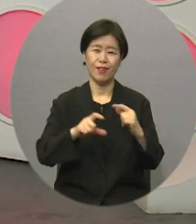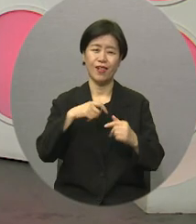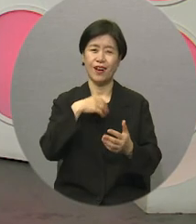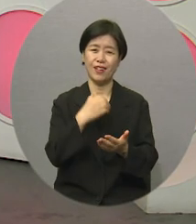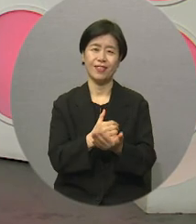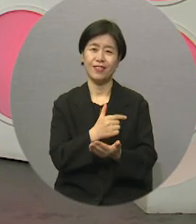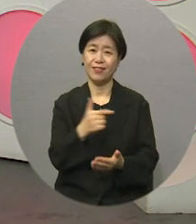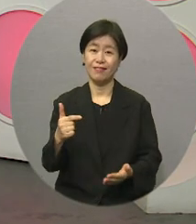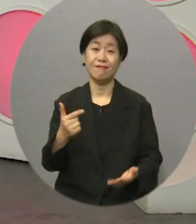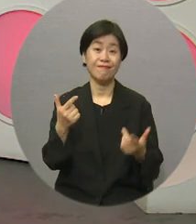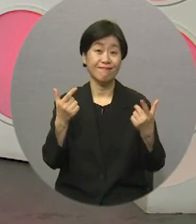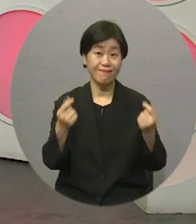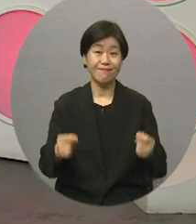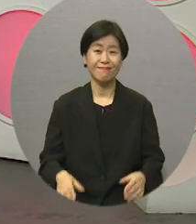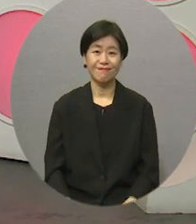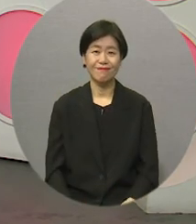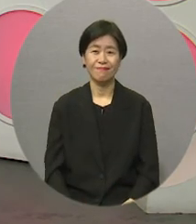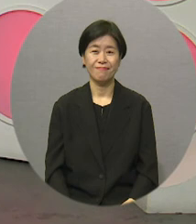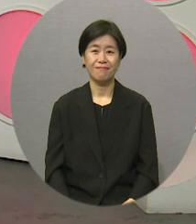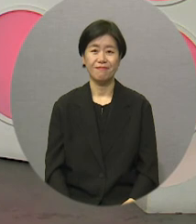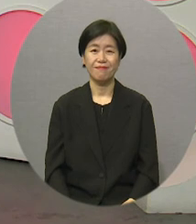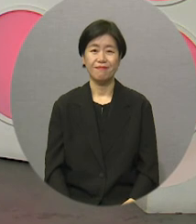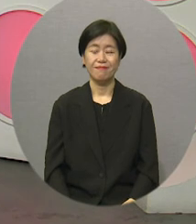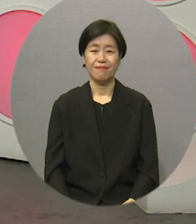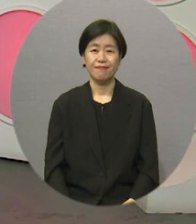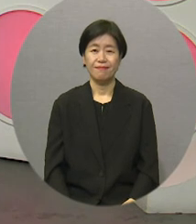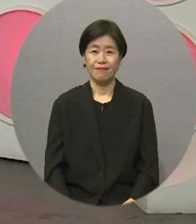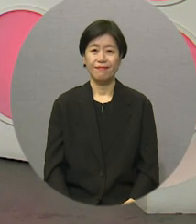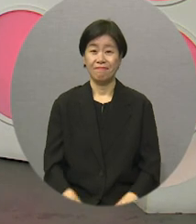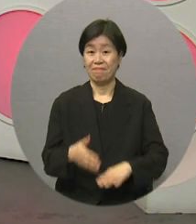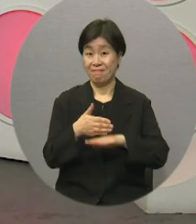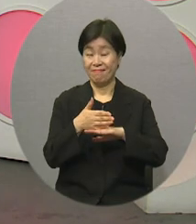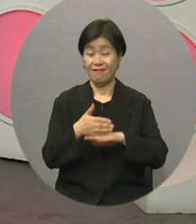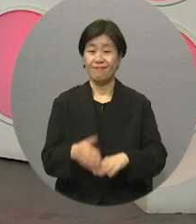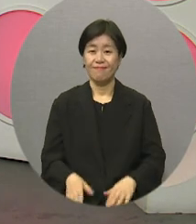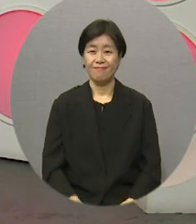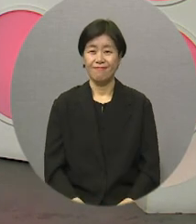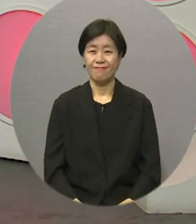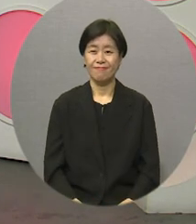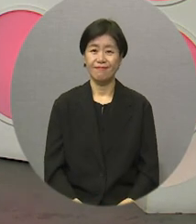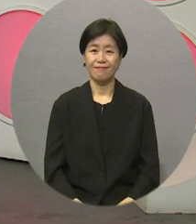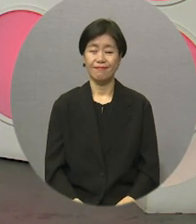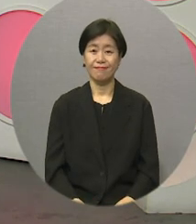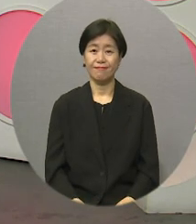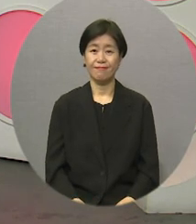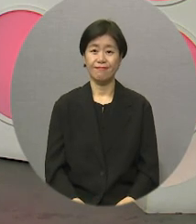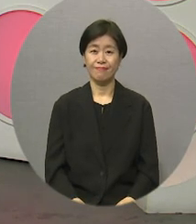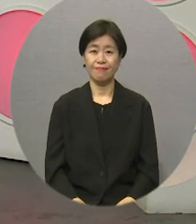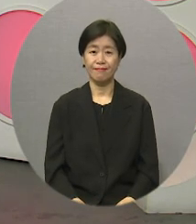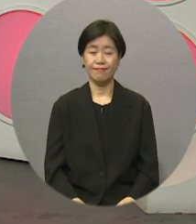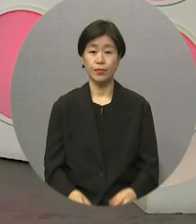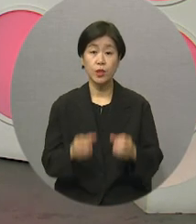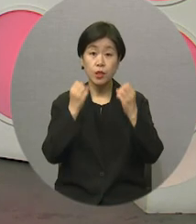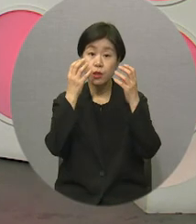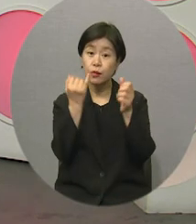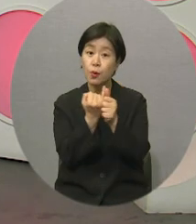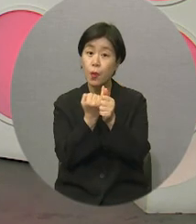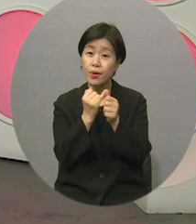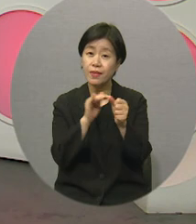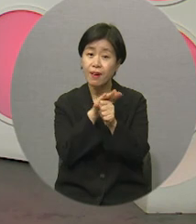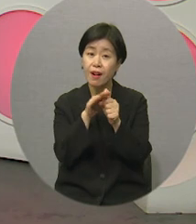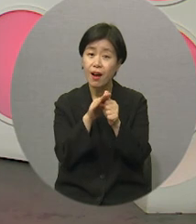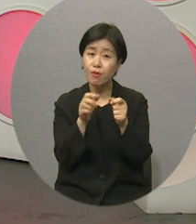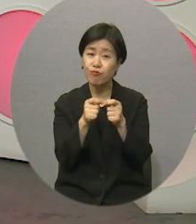또 깨소금 나는 그 감동 사연 고맙습니다. 신혼이 그러면은 준호 씨 생각엔 몇 년일 것 같아요?